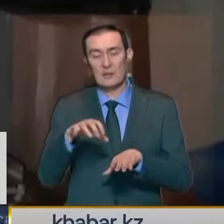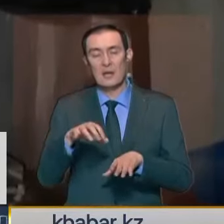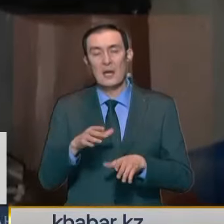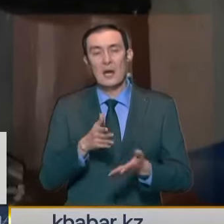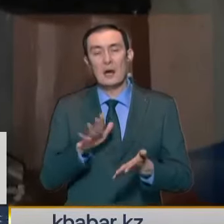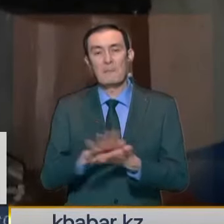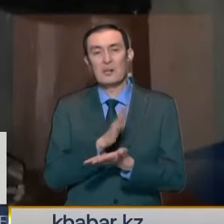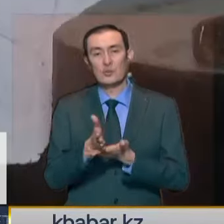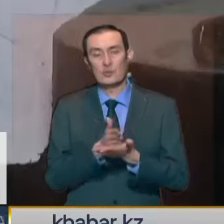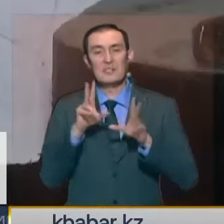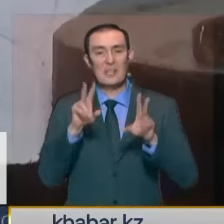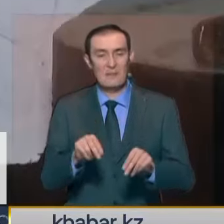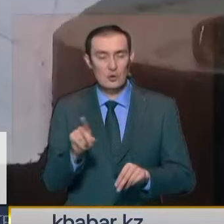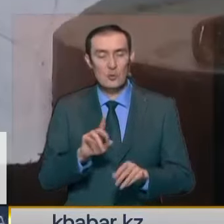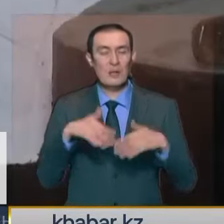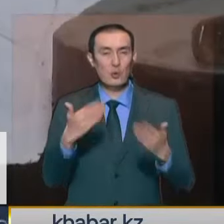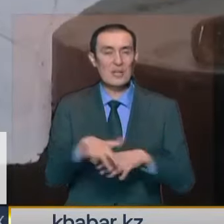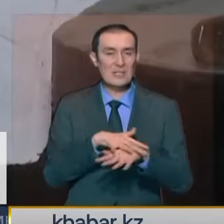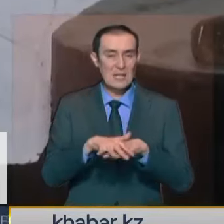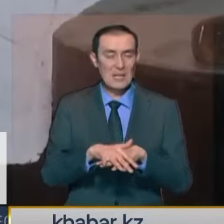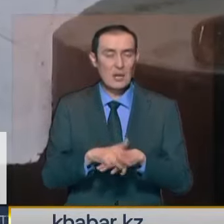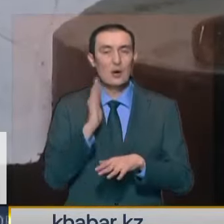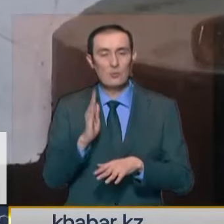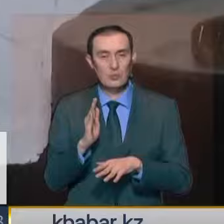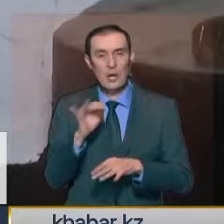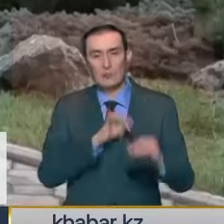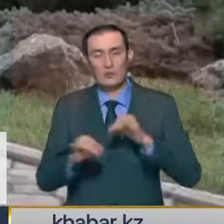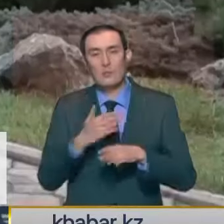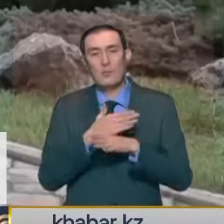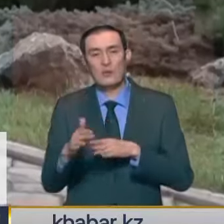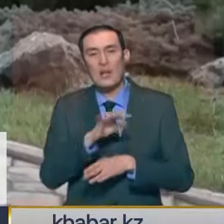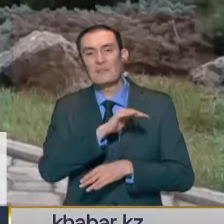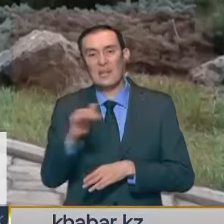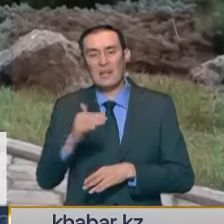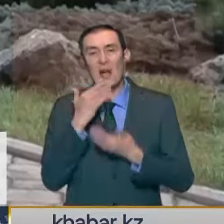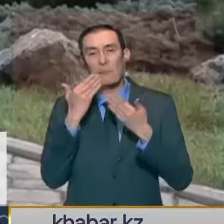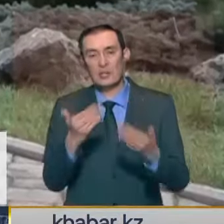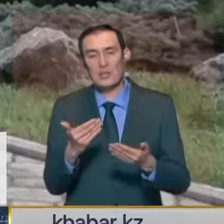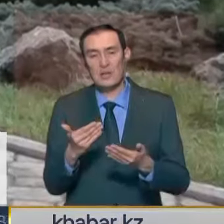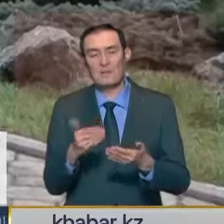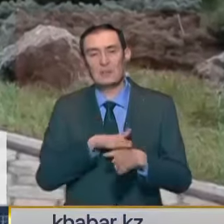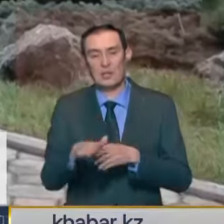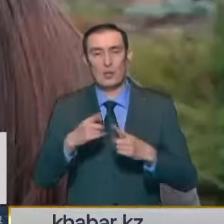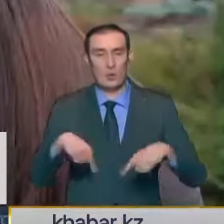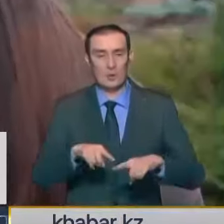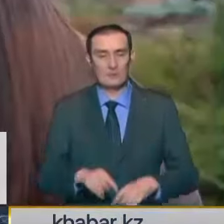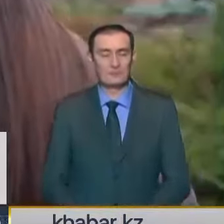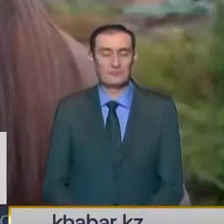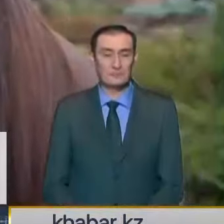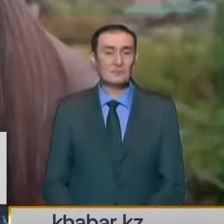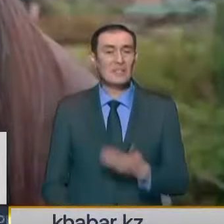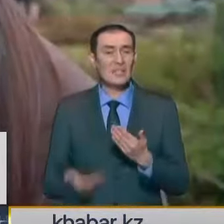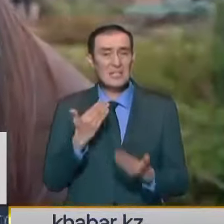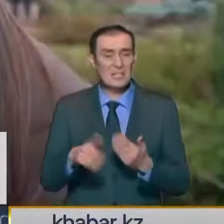Акима Петропавловска заверили что предложенные населением варианты рассмотрят только при официальном обращении в местный исполнительный орган если